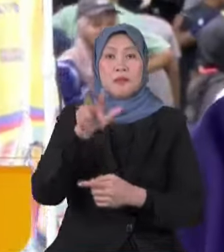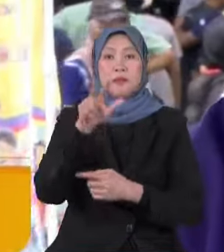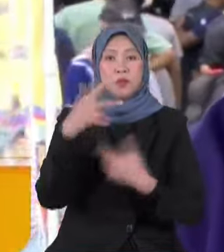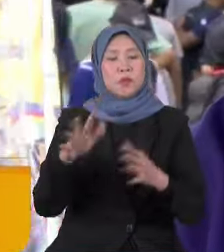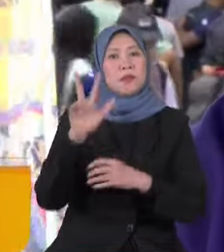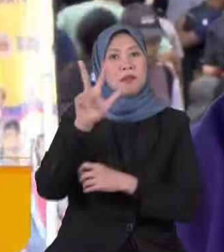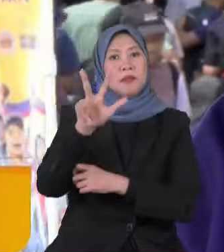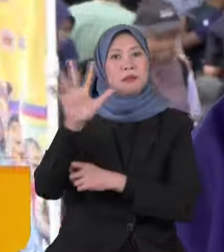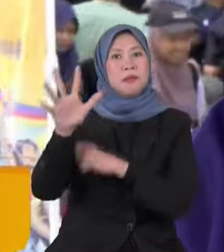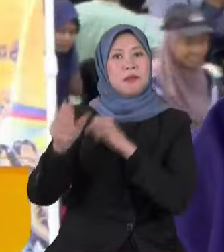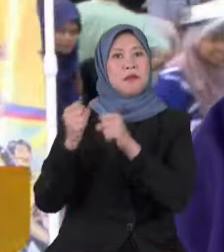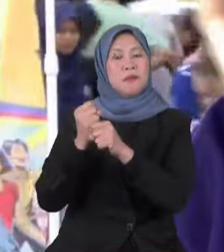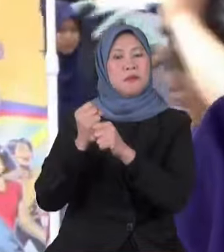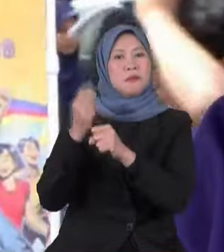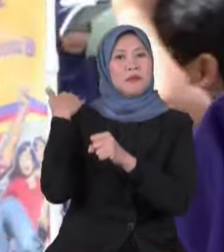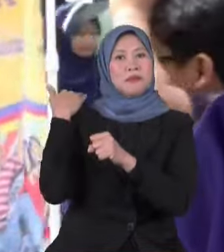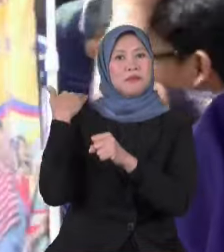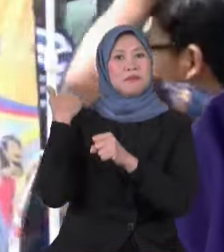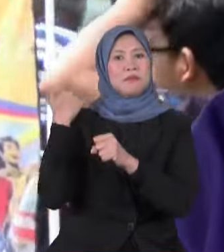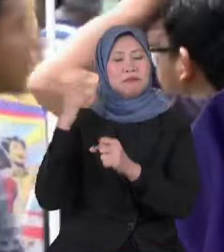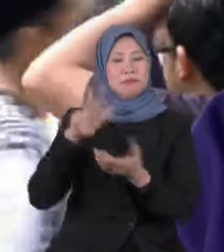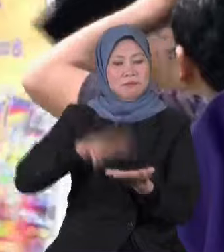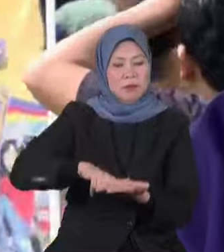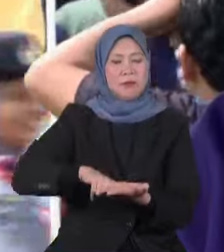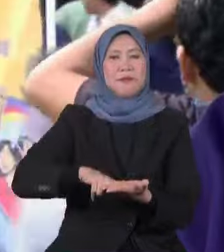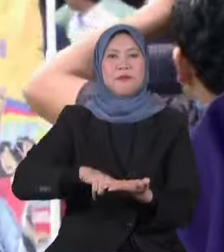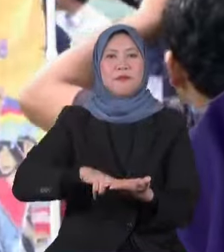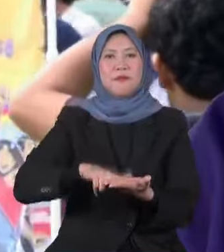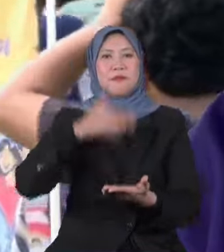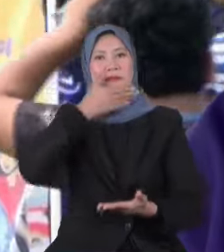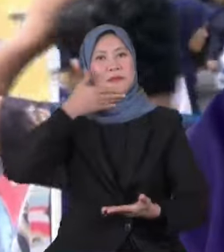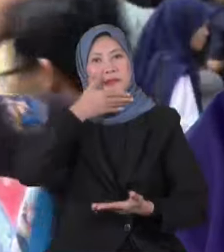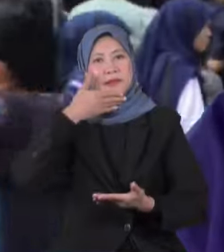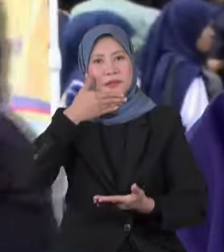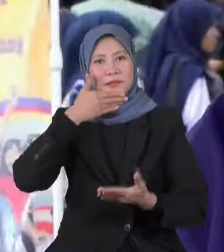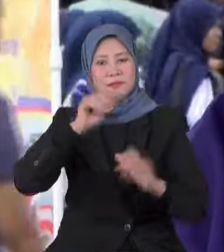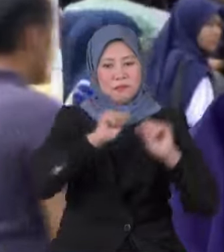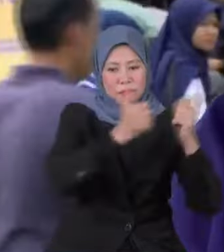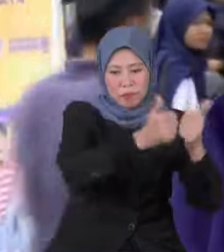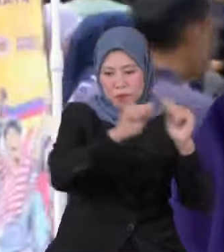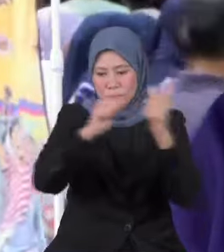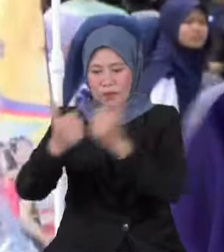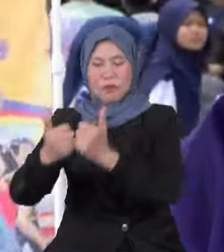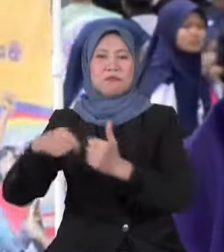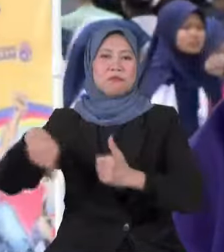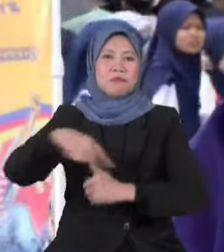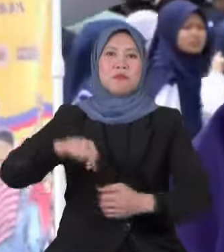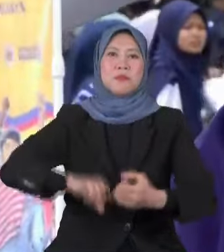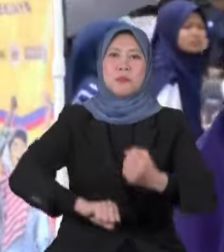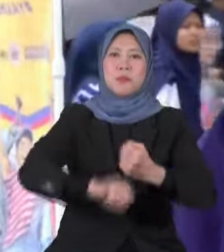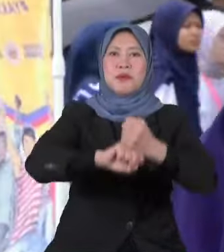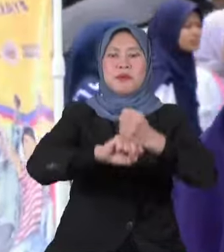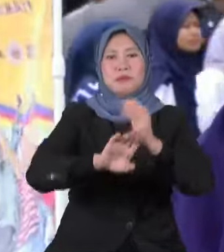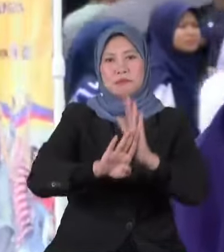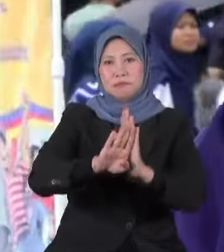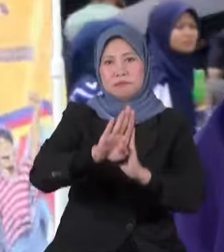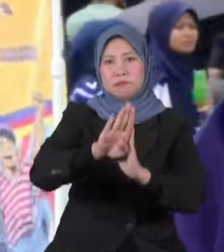35 tahun yang lepas lah. Dan ini adalah pengiktirafan kepada belia dan pertubuhan belia yang telah menyumbang kepada pembangunan masyarakat dan